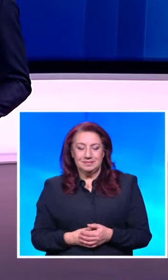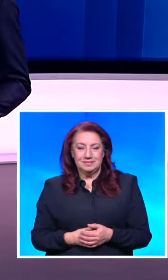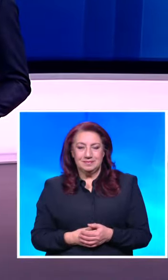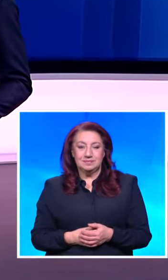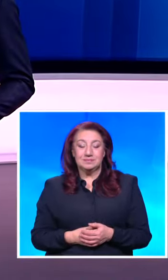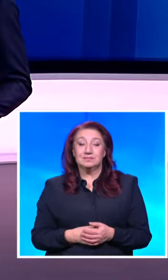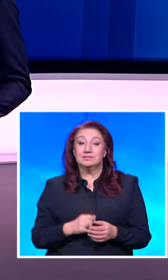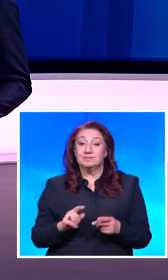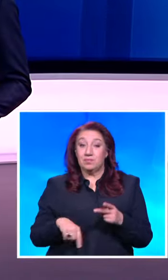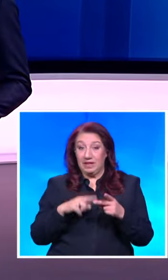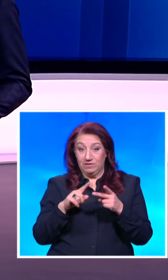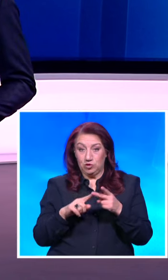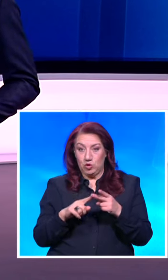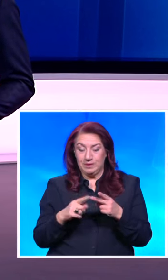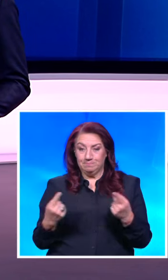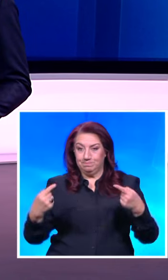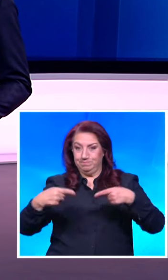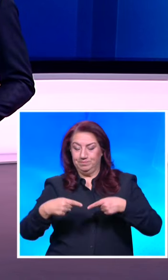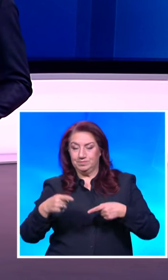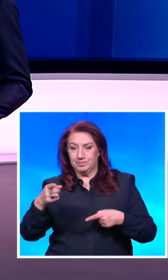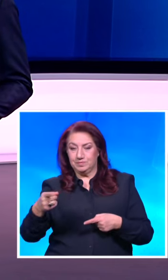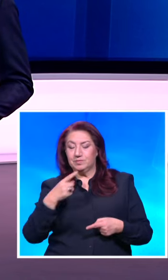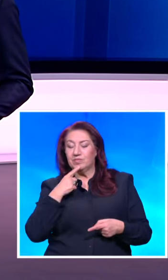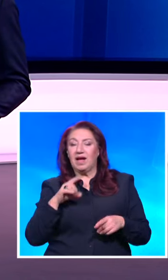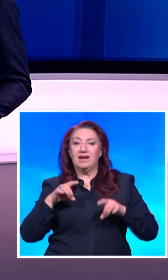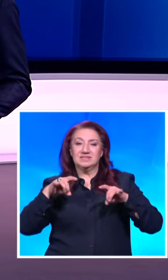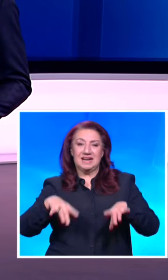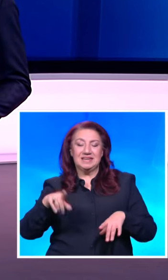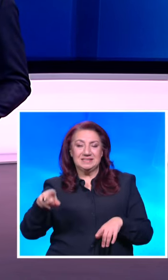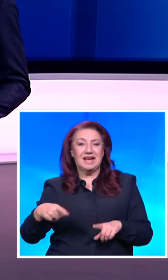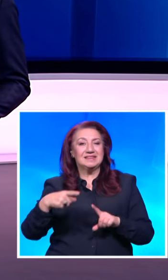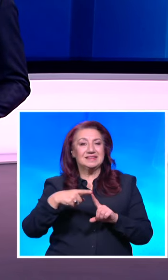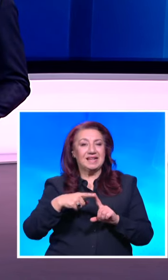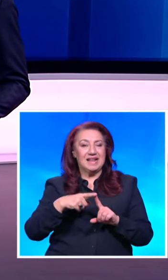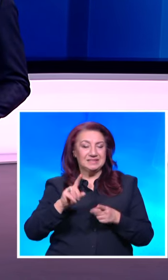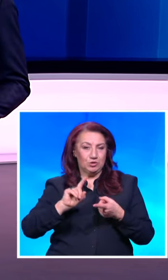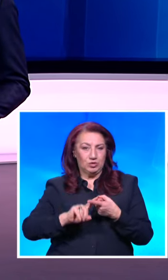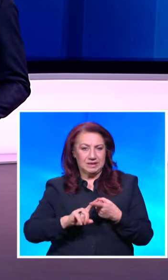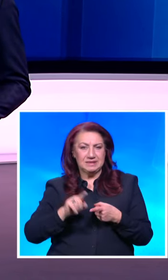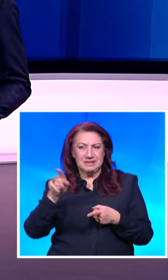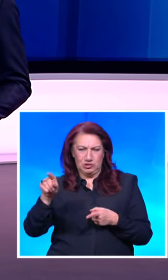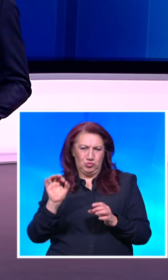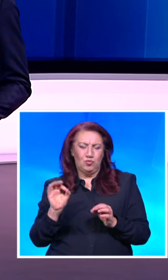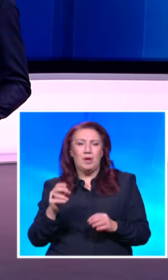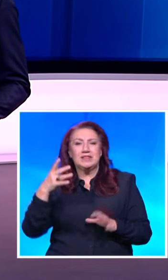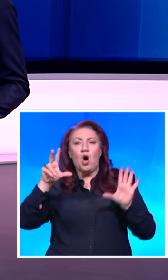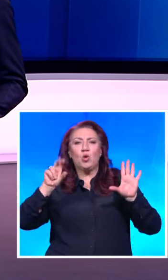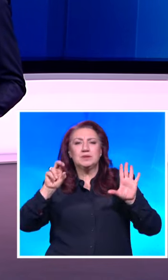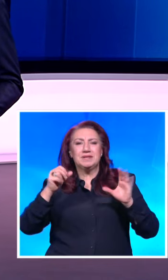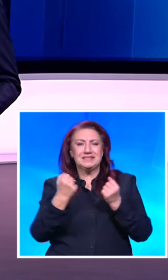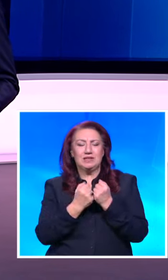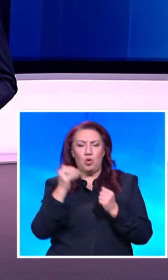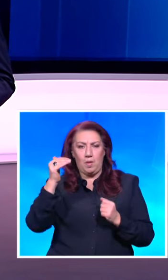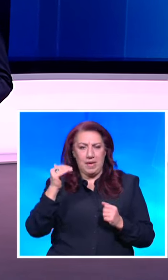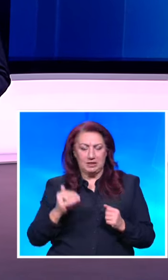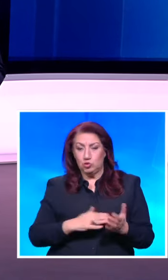Следващият съперник на Григор Димитров е представителят на домакините Танаси Кокинакис. Австралиецът заема 80-то място в световната ранглиста и до момента не се е